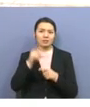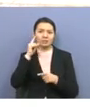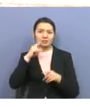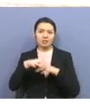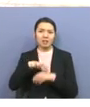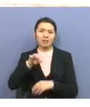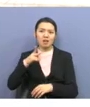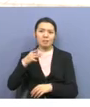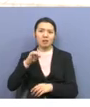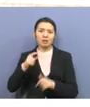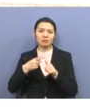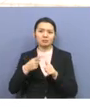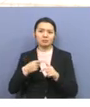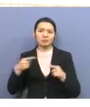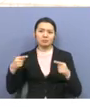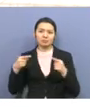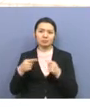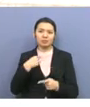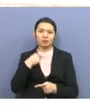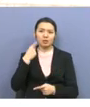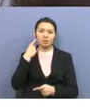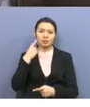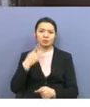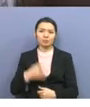Лапландия деген атауға әбден лайық деп есептеймін.